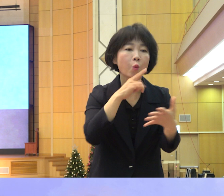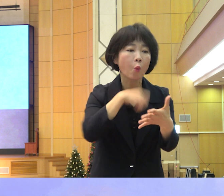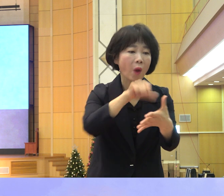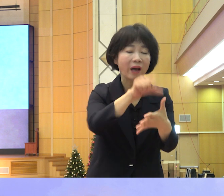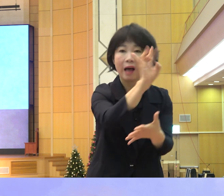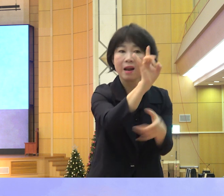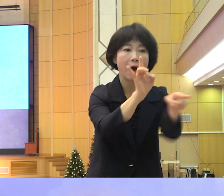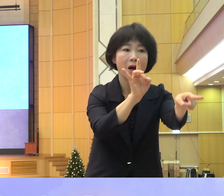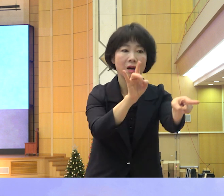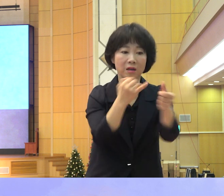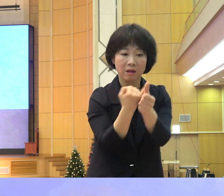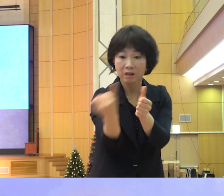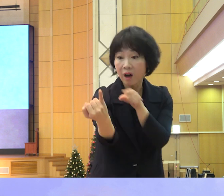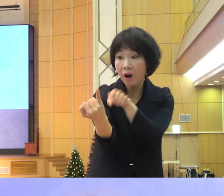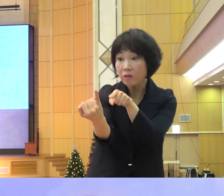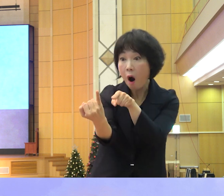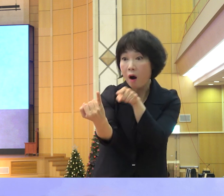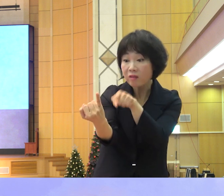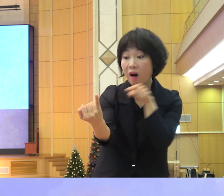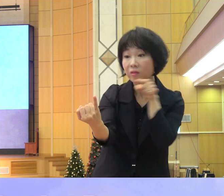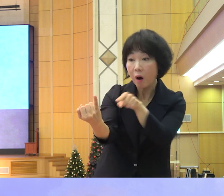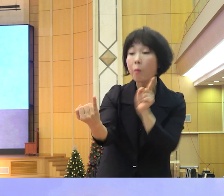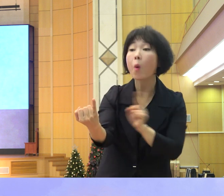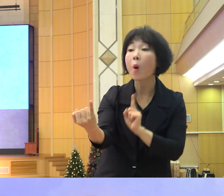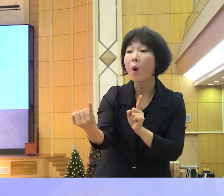며느리는 4대 독자의